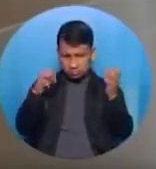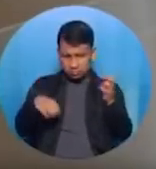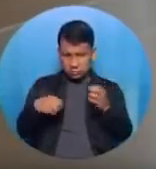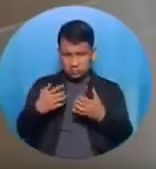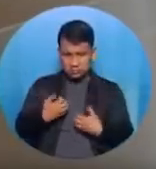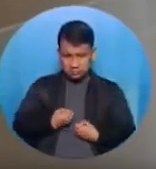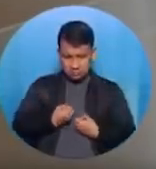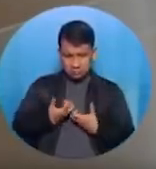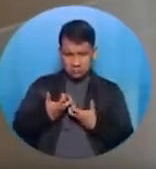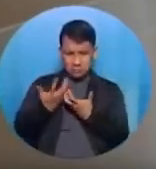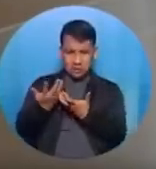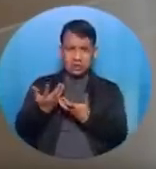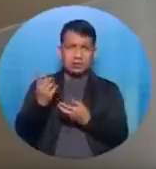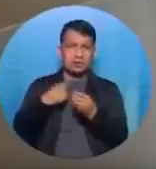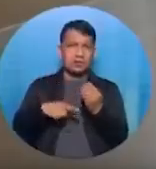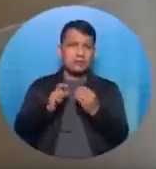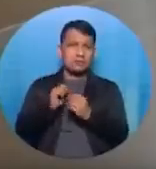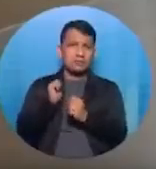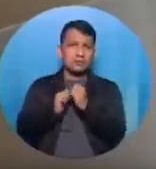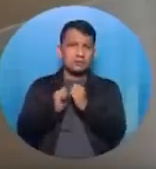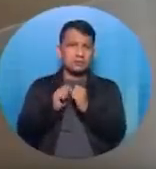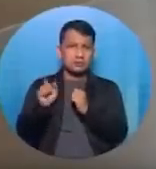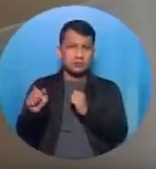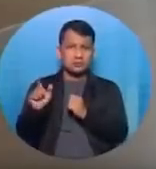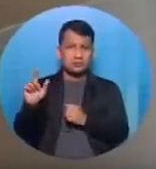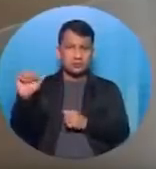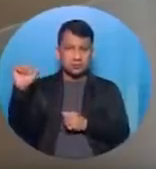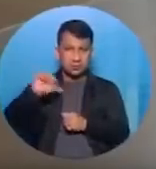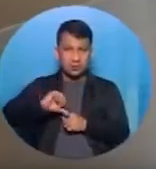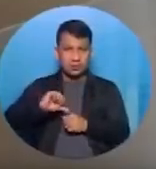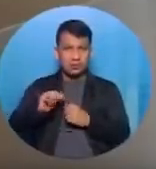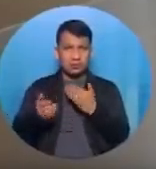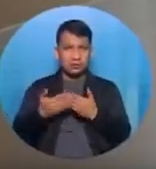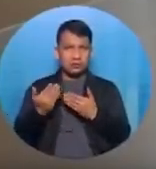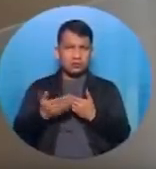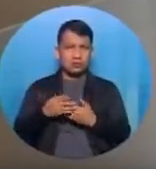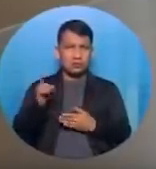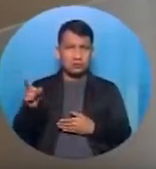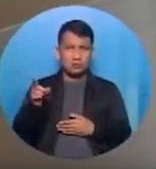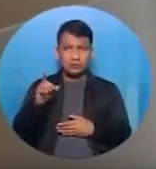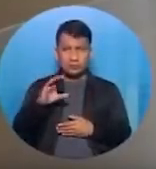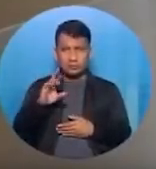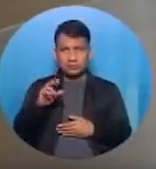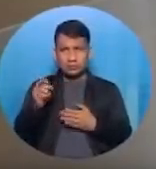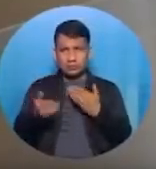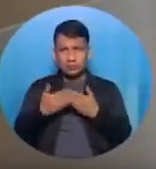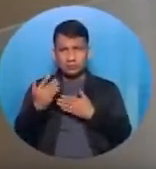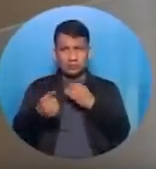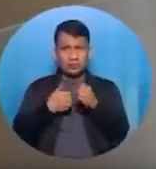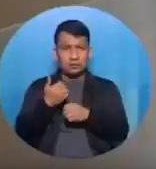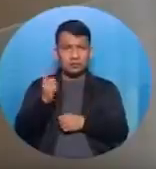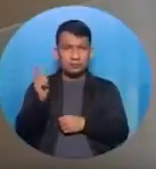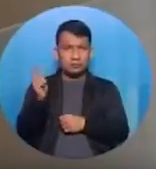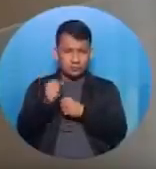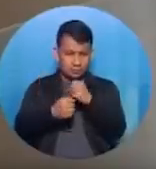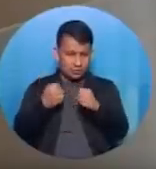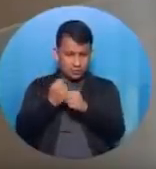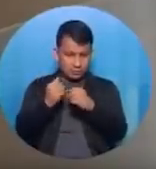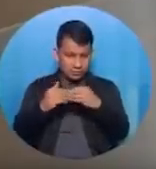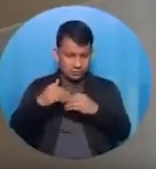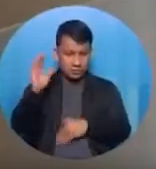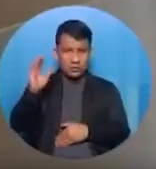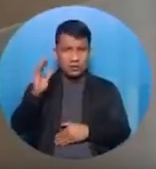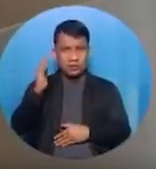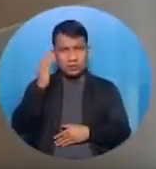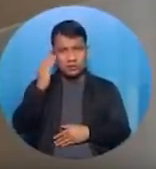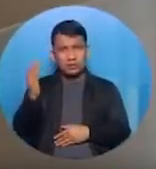meron pinanggagalingan yung kanilang galit, ibig sabihin talagang nadidihado sila. Ganun lang kasimple yun, Mr. Corpus. And I've been doing this for 20 years now and more. At